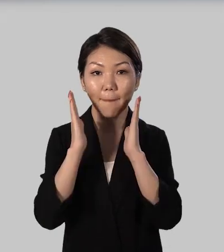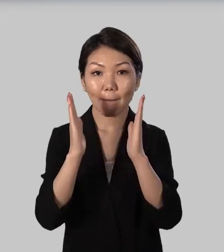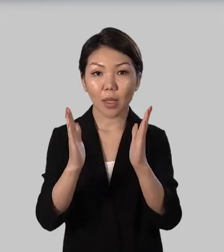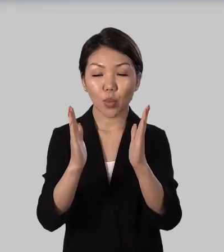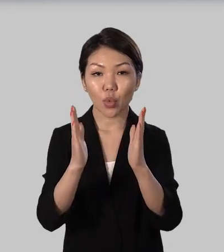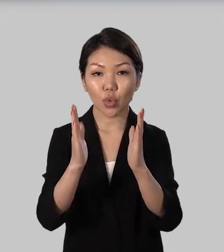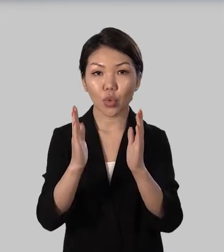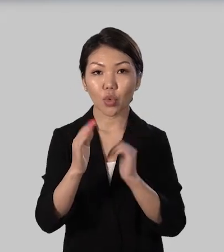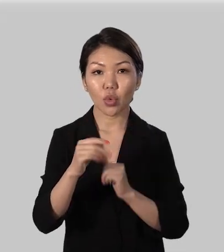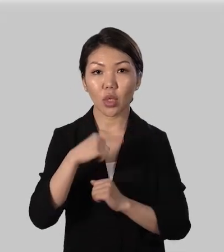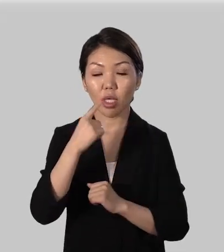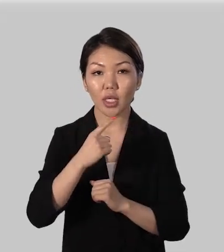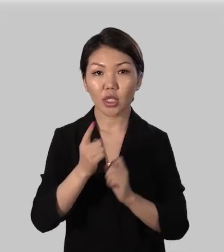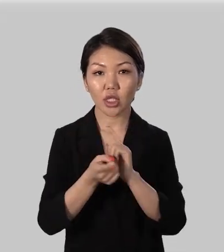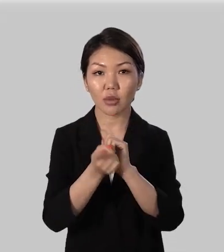речи